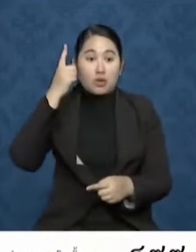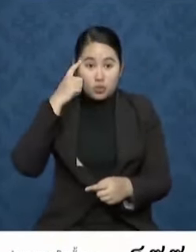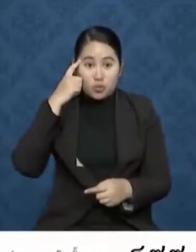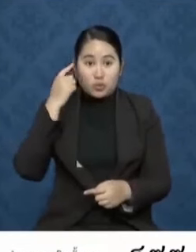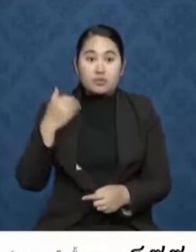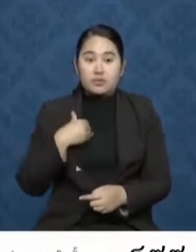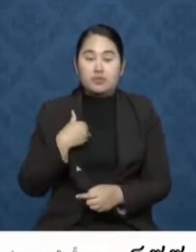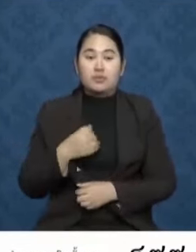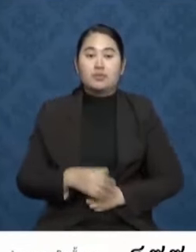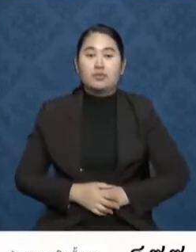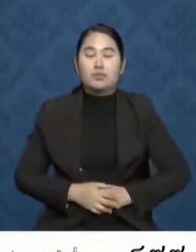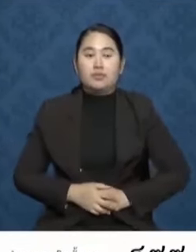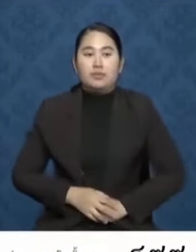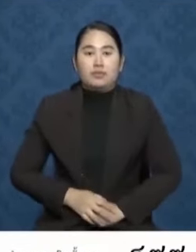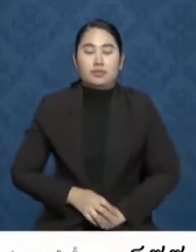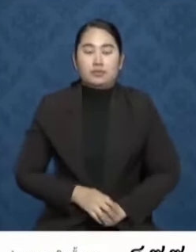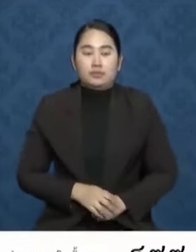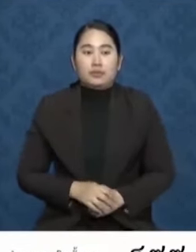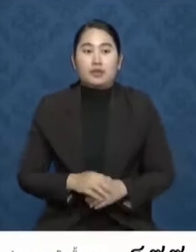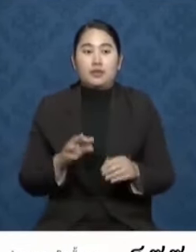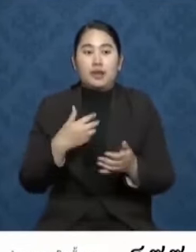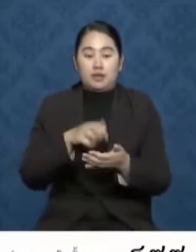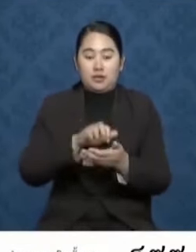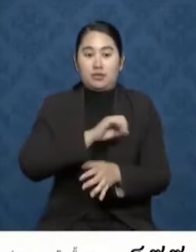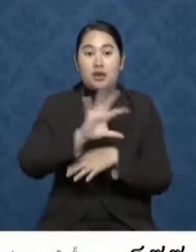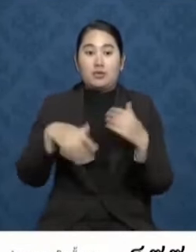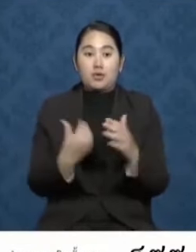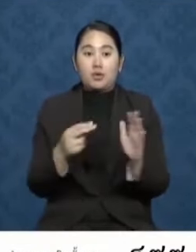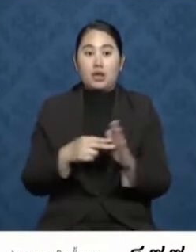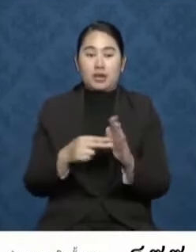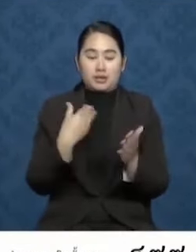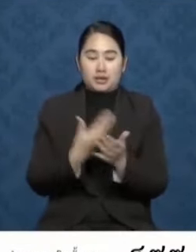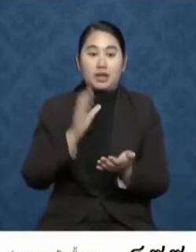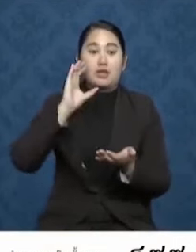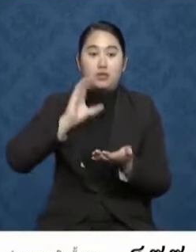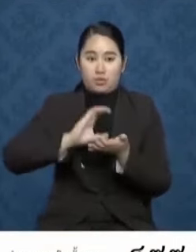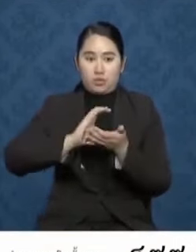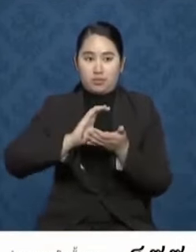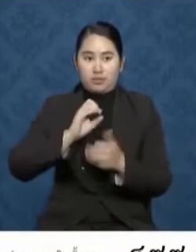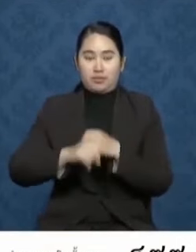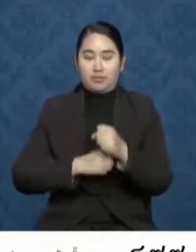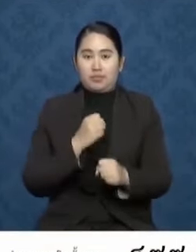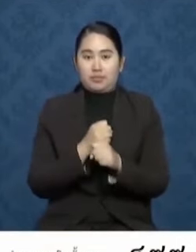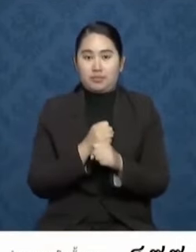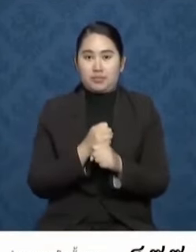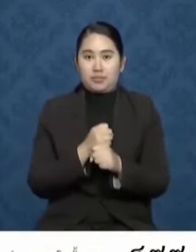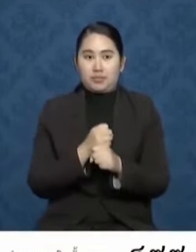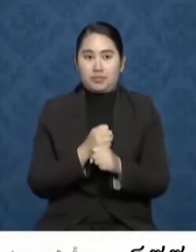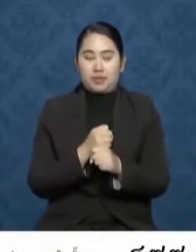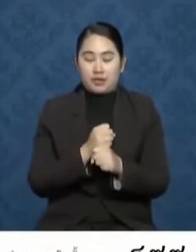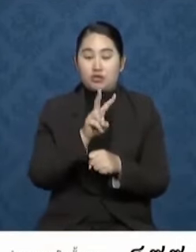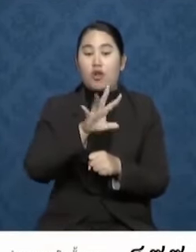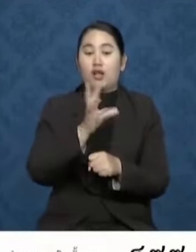ราวเหล่านี้หรือไม่ย้ำอีกครั้งนะครับว่าทั้งหมดที่กล่าวมาเนี่ยถูกตั้งงบประมาณเริ่มต้นในปีในงบผูก